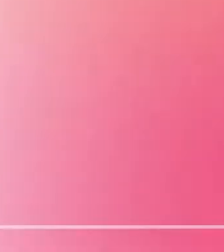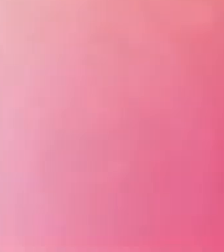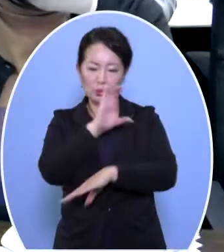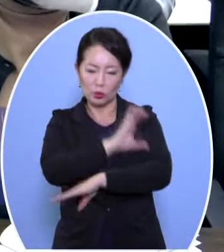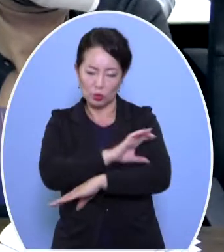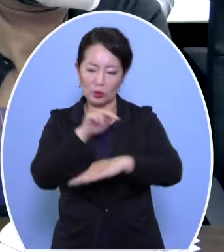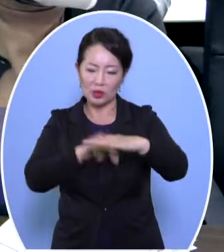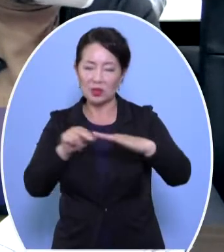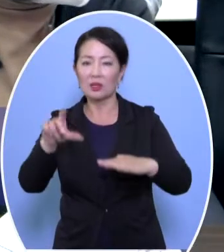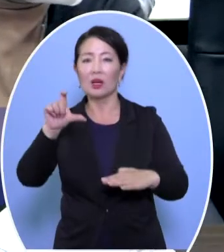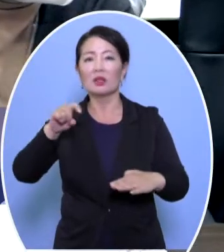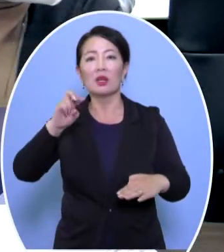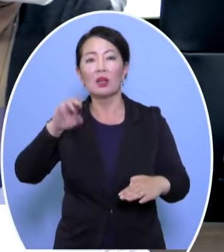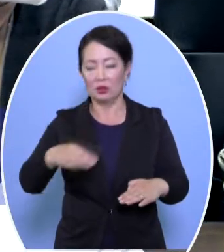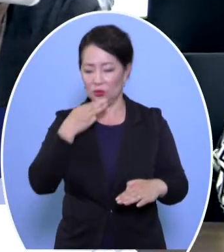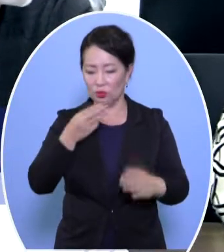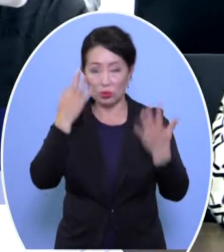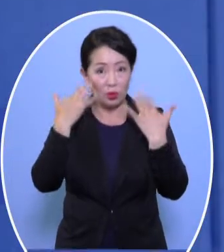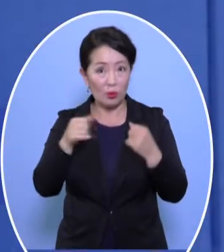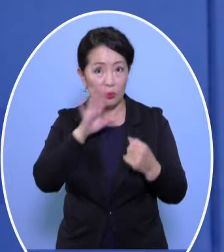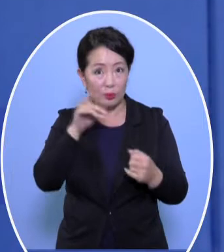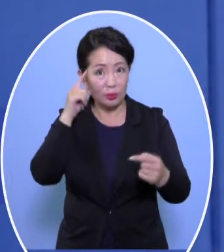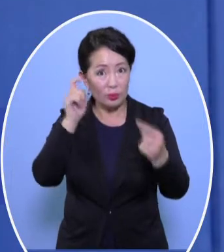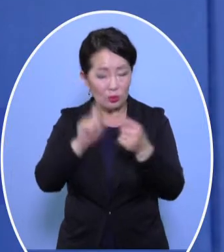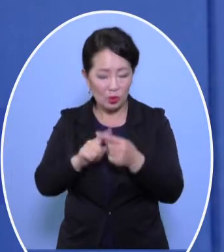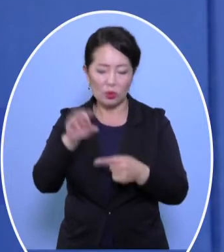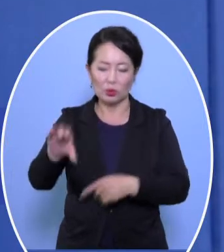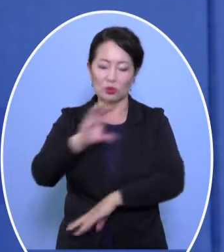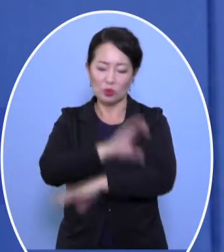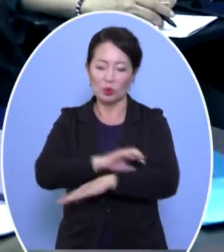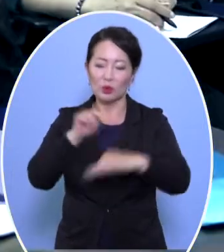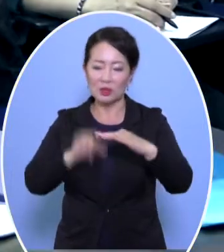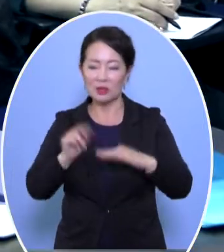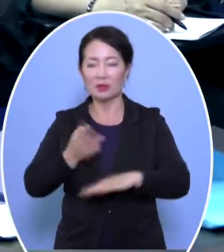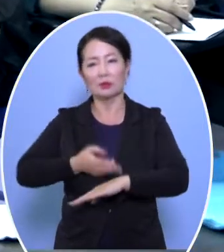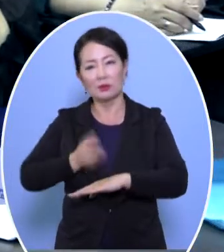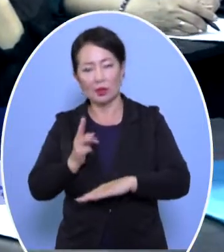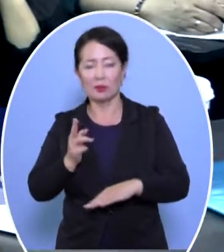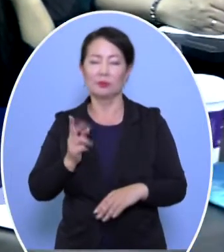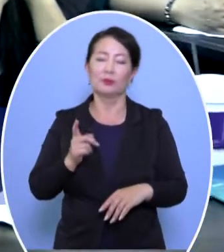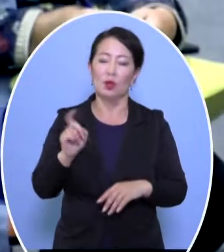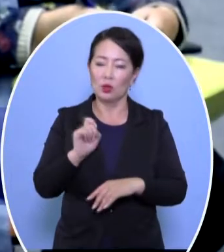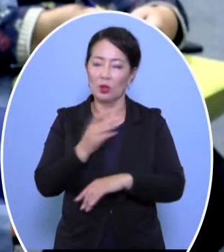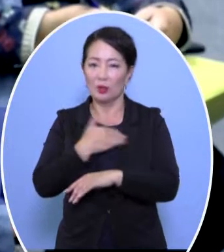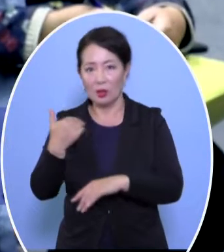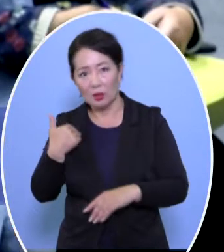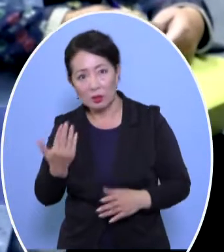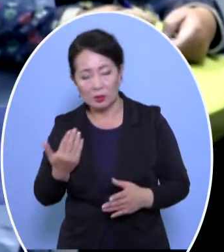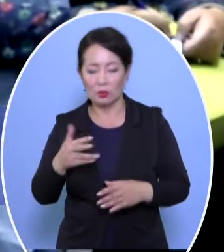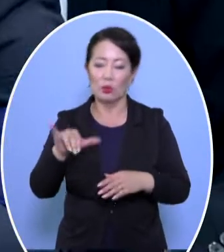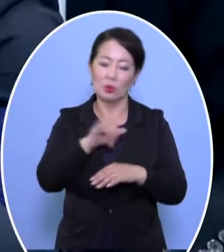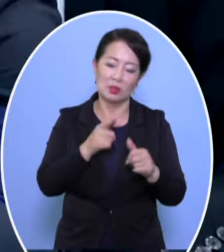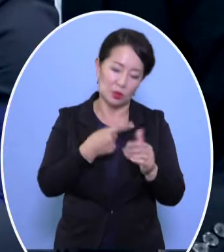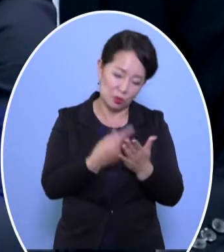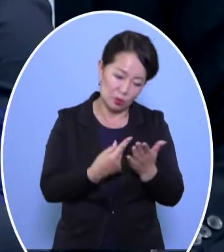цэцэрлэгийн эсэлтийг за шударга зохион байгуулах зорилгоор тус сургууль цэцэрлэгийн эрхлэх захирлууд за хороодын засаг дарга нар за улсын